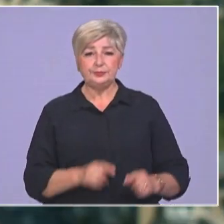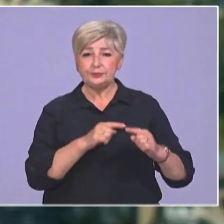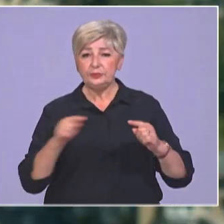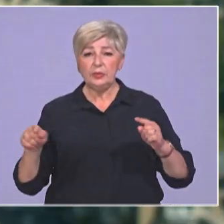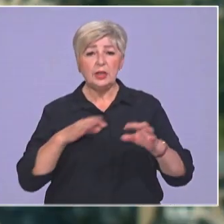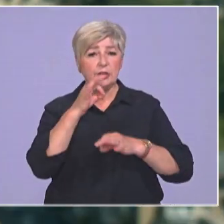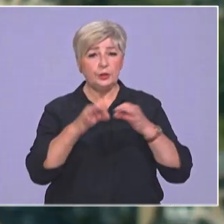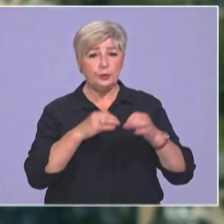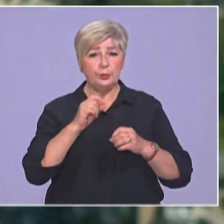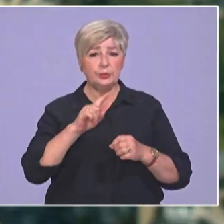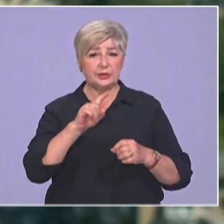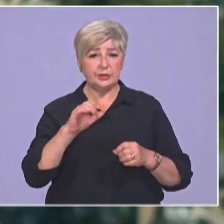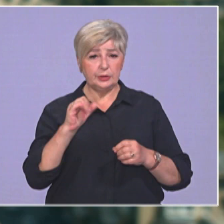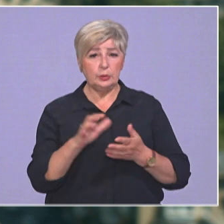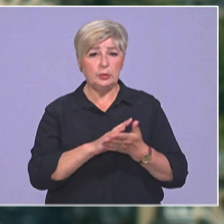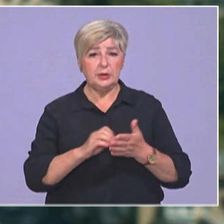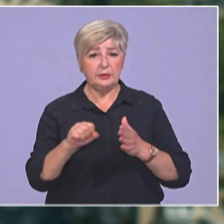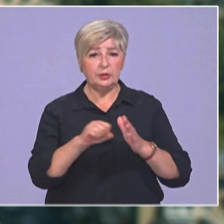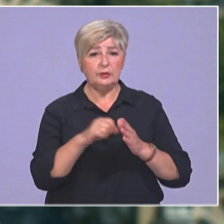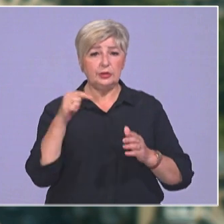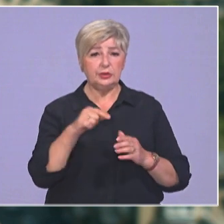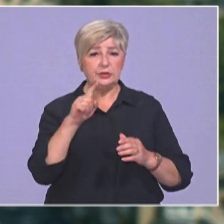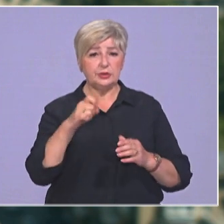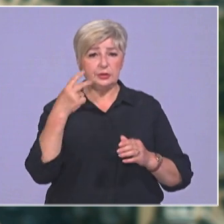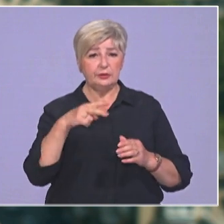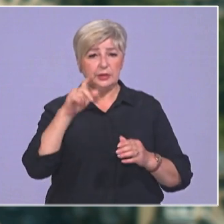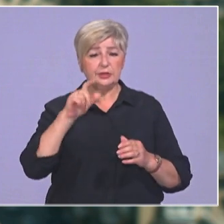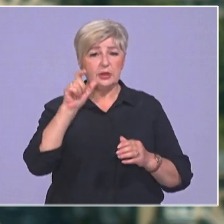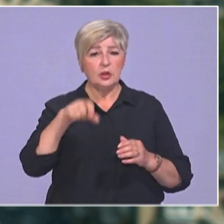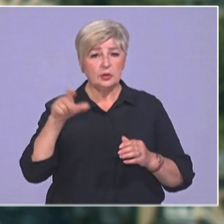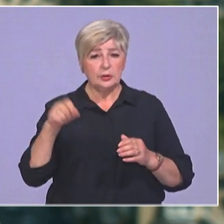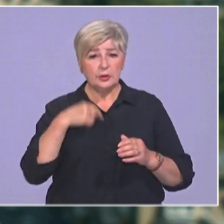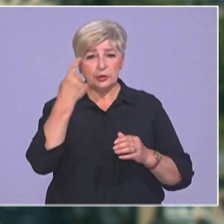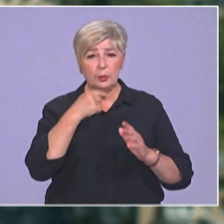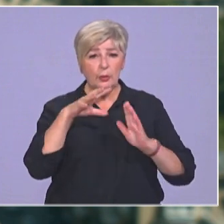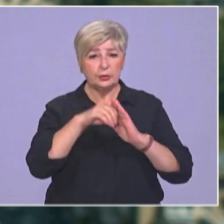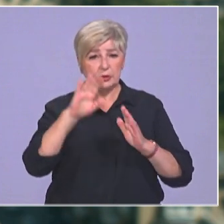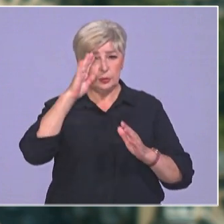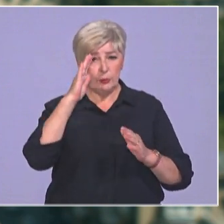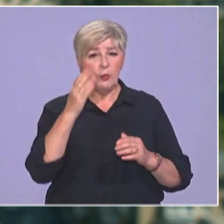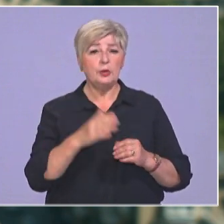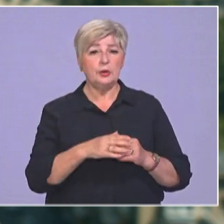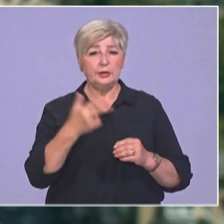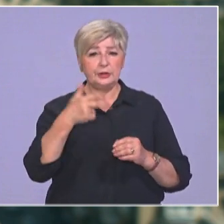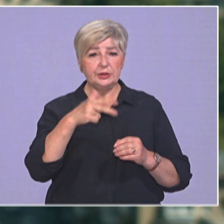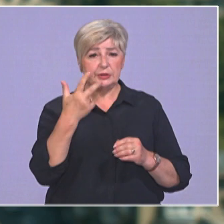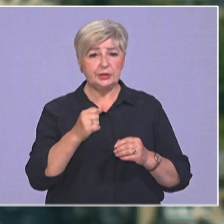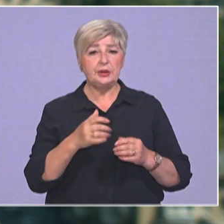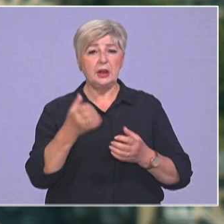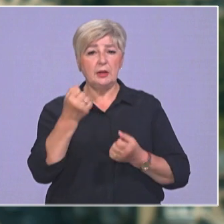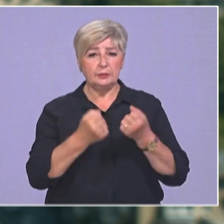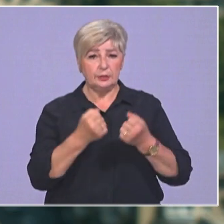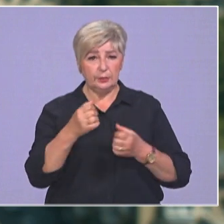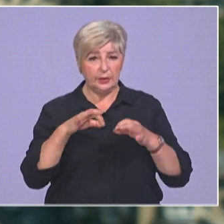За добу Збройні сили України ліквідували 1120 чоловік особового складу ворога, 33 одиниці автомобільної